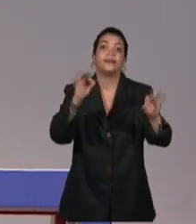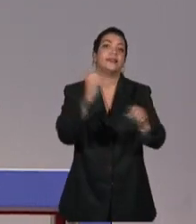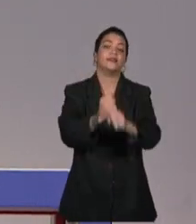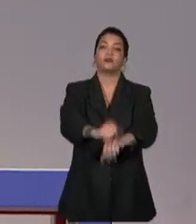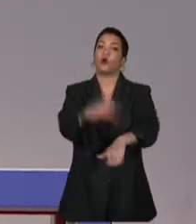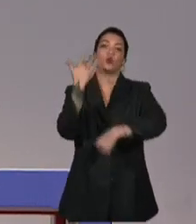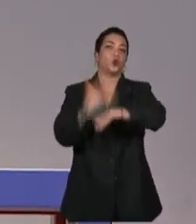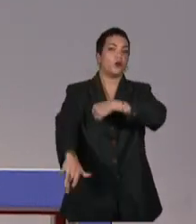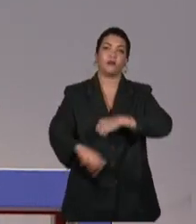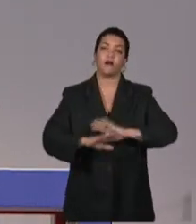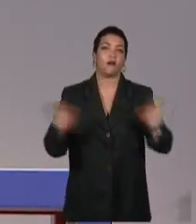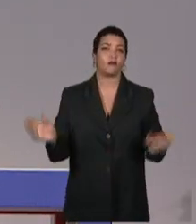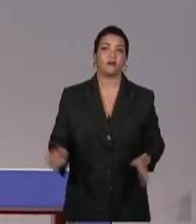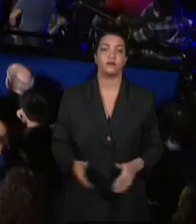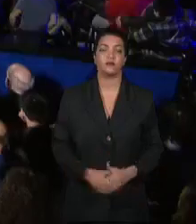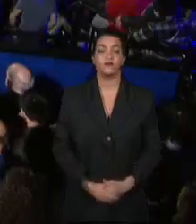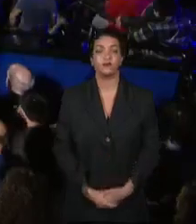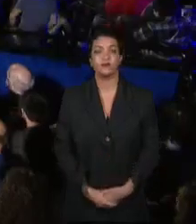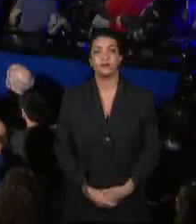tard.